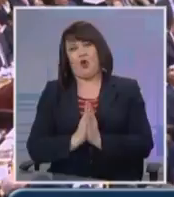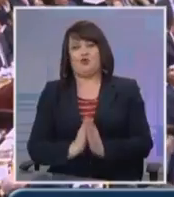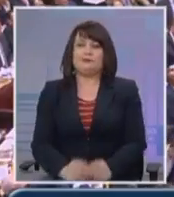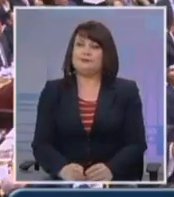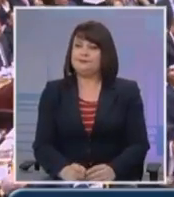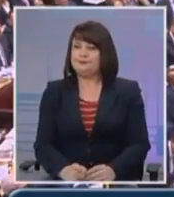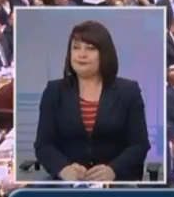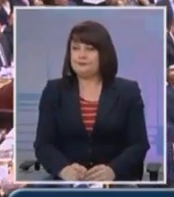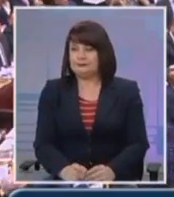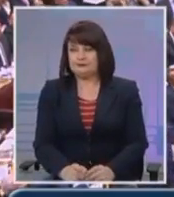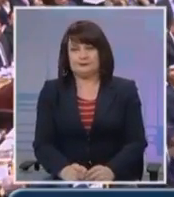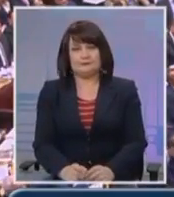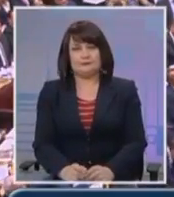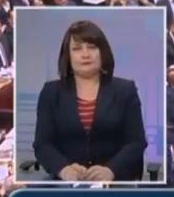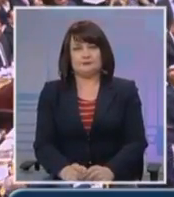Εντάξει.